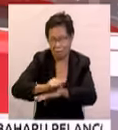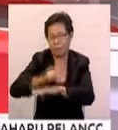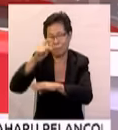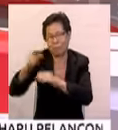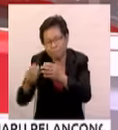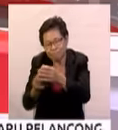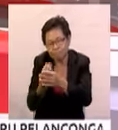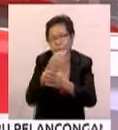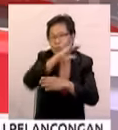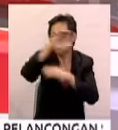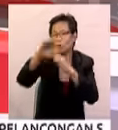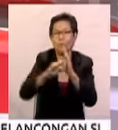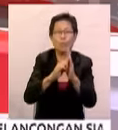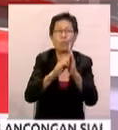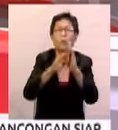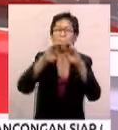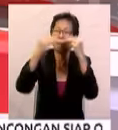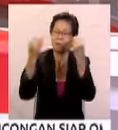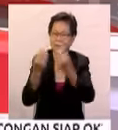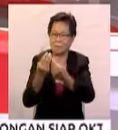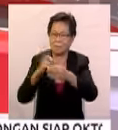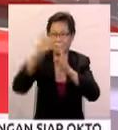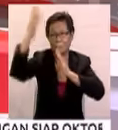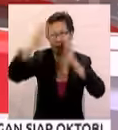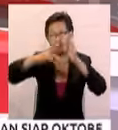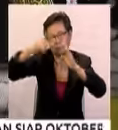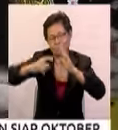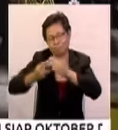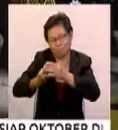lapisan masyarakat dan kaum di negara ini.